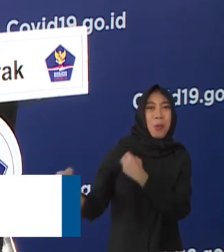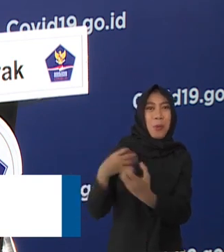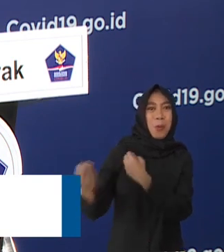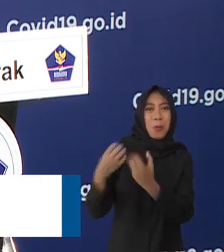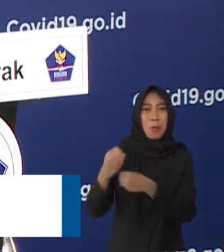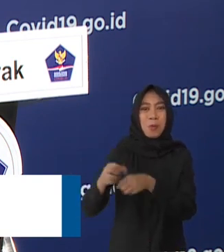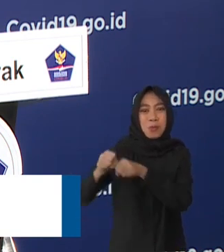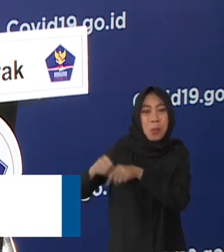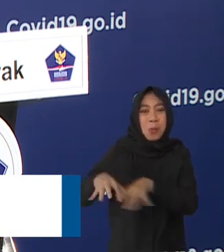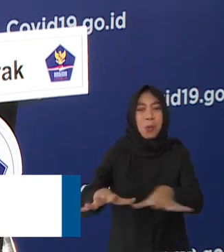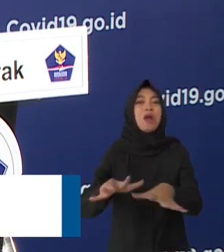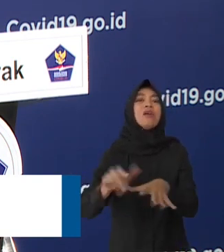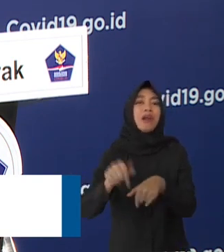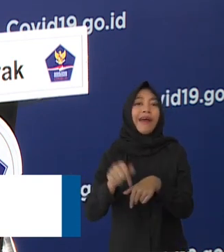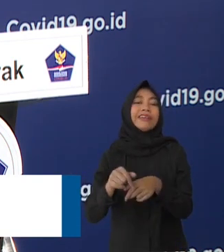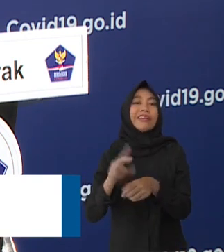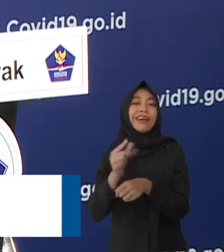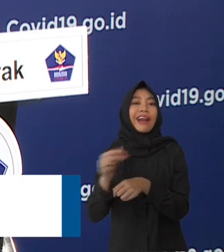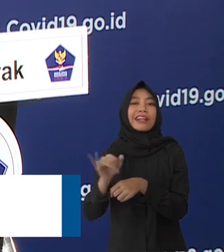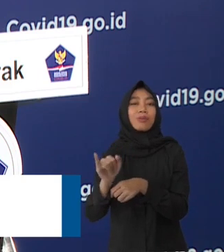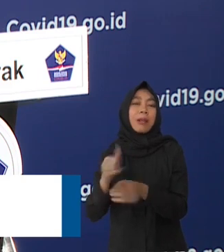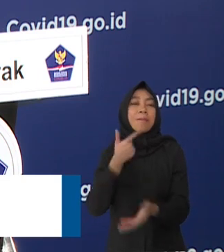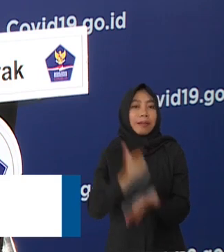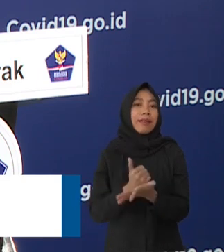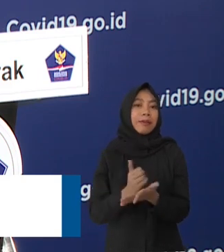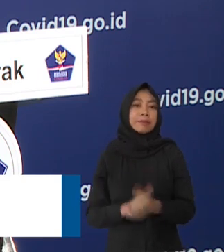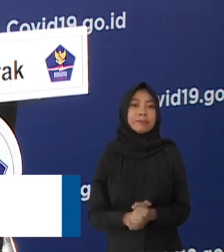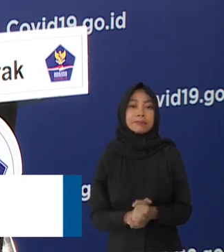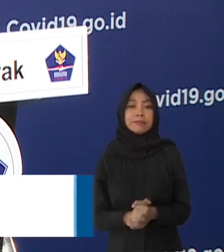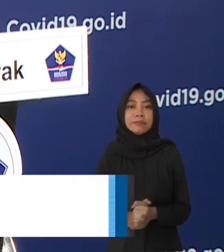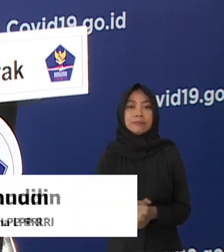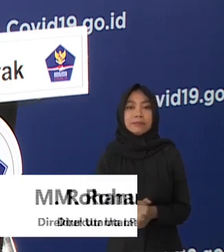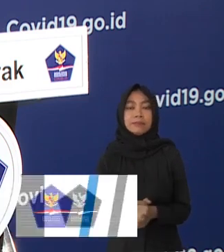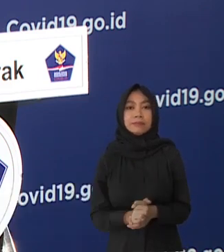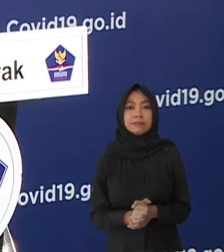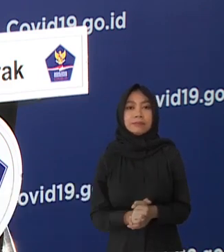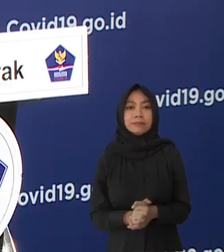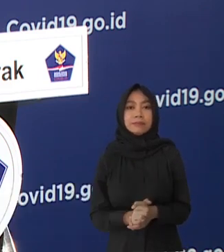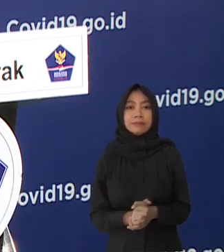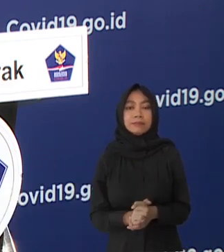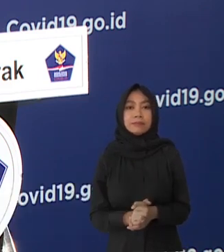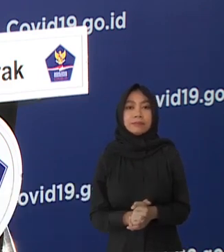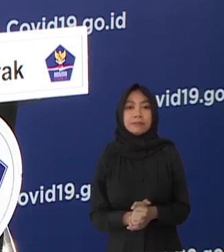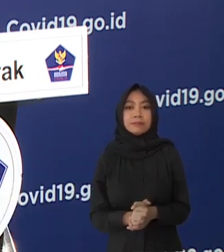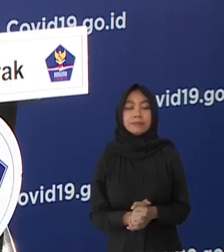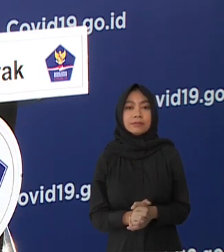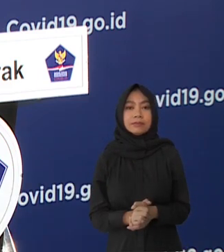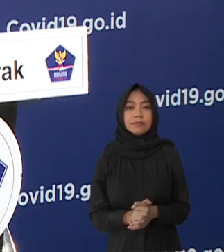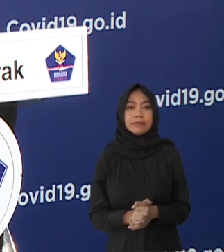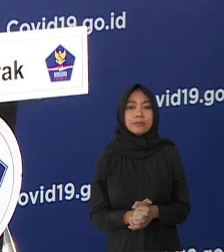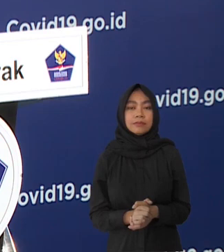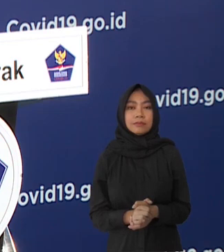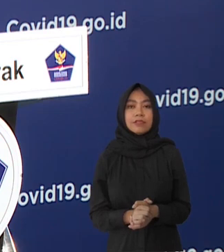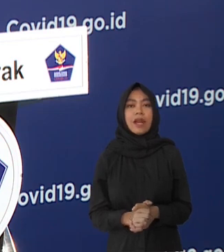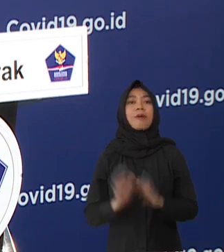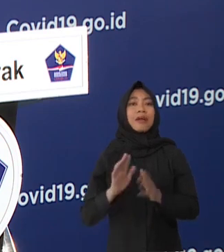kepada masyarakat dunia ini. Ada hal yang menarik yang perlu ingin saya sampaikan. Banyak laporan dari para kepala stasiun di